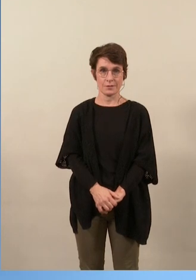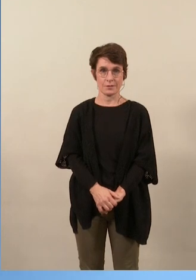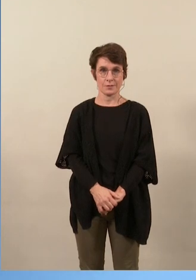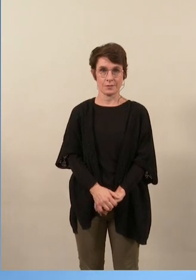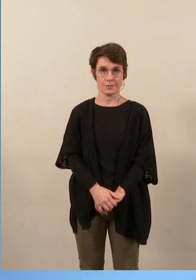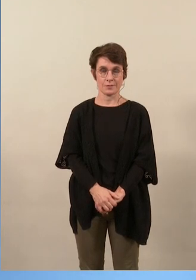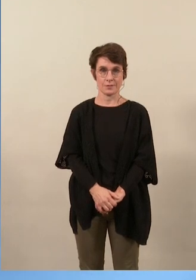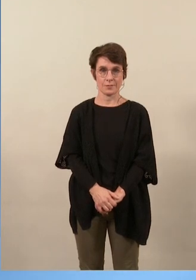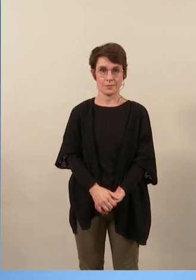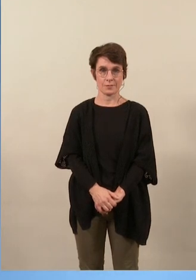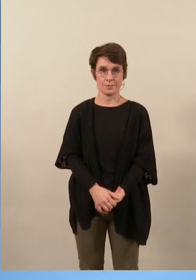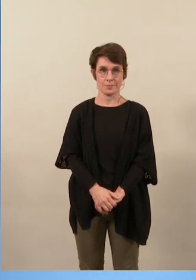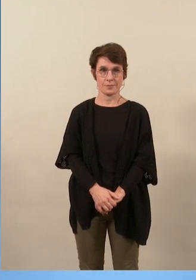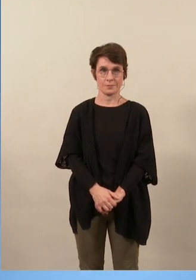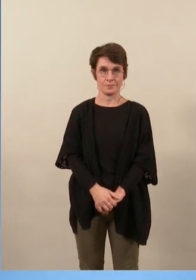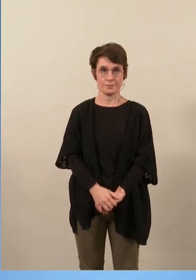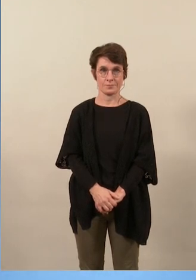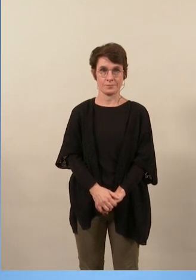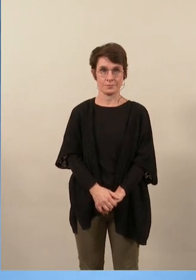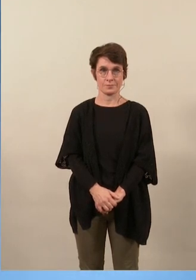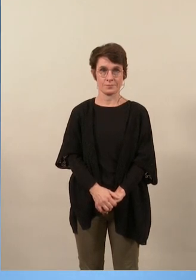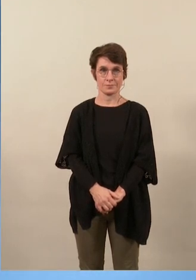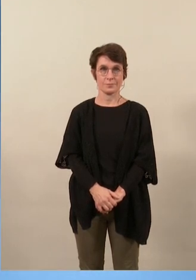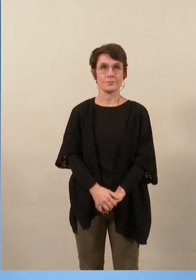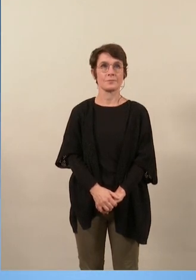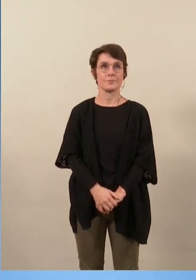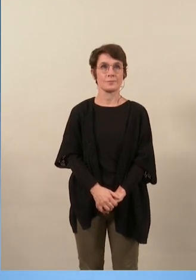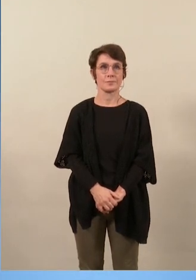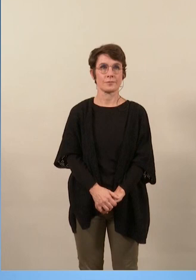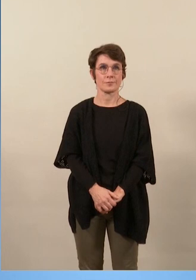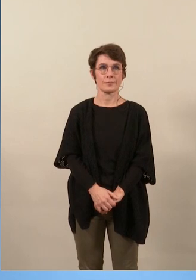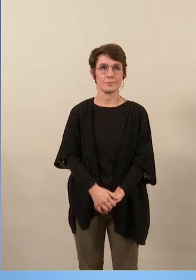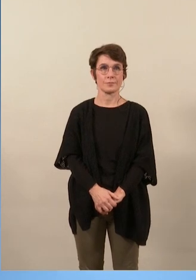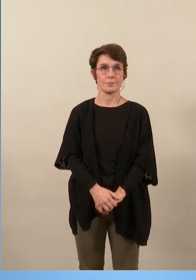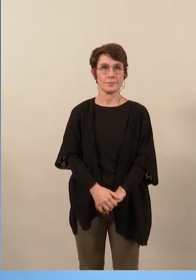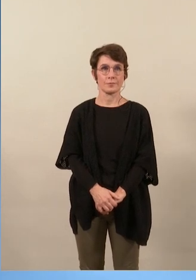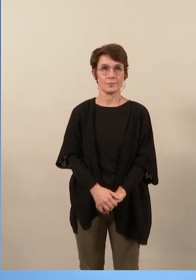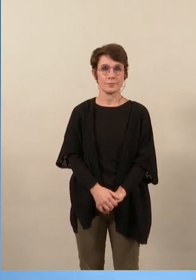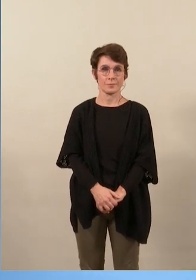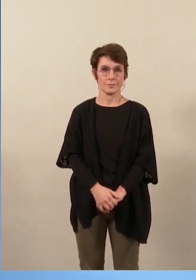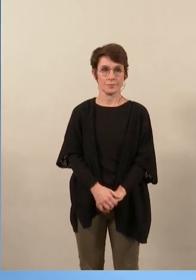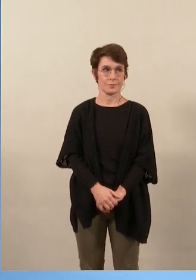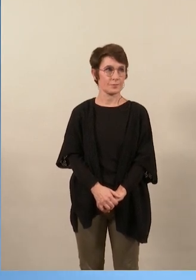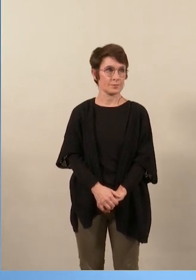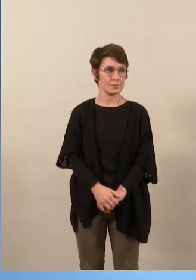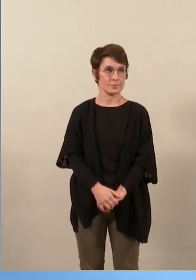soldeville Dominique spini motav donne pouvoir à Marga B pour toute la